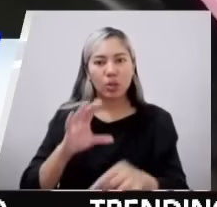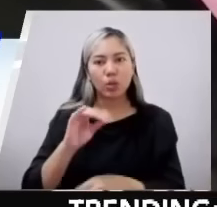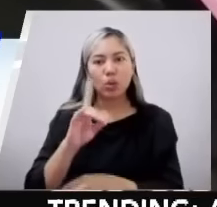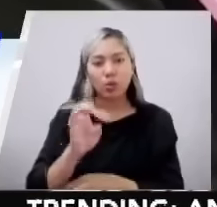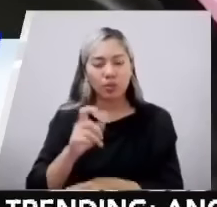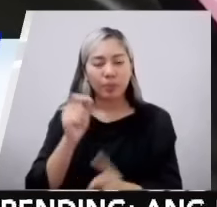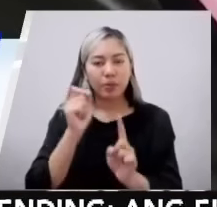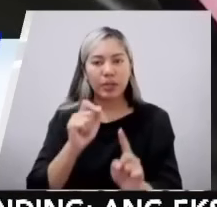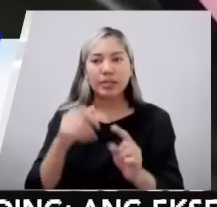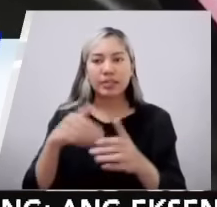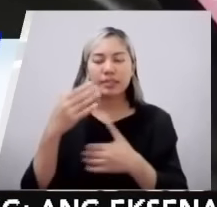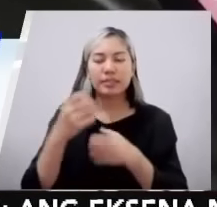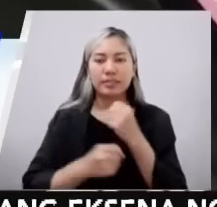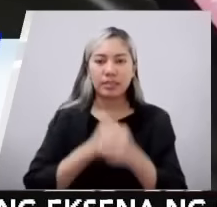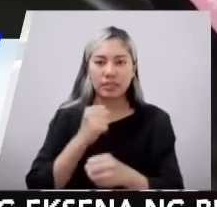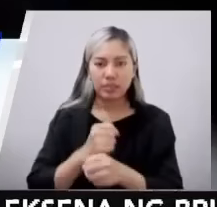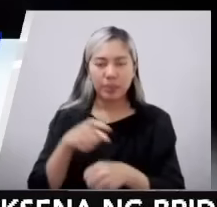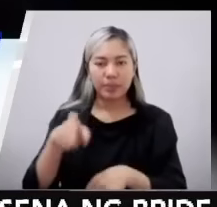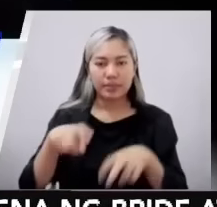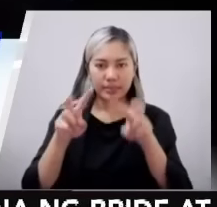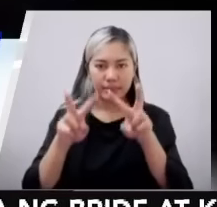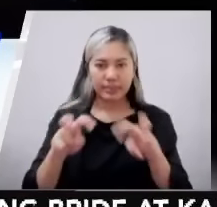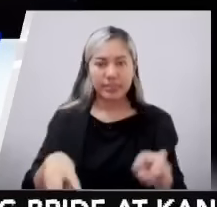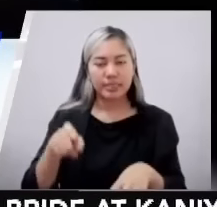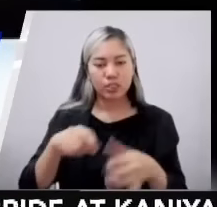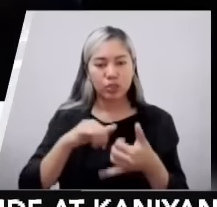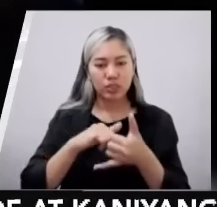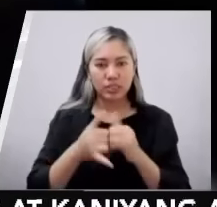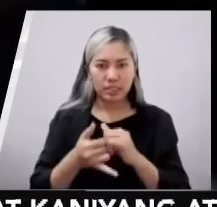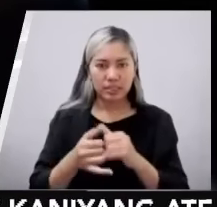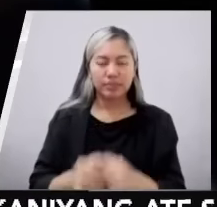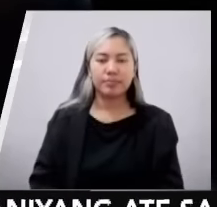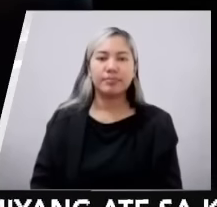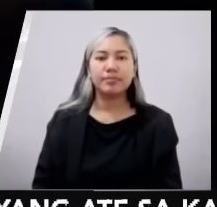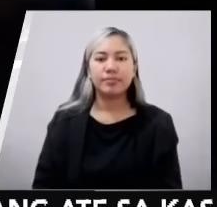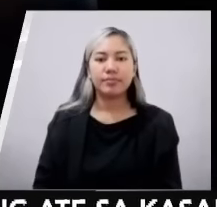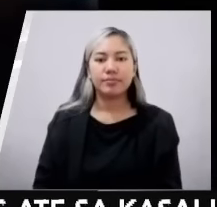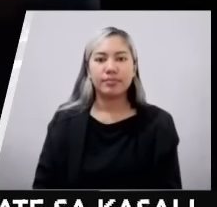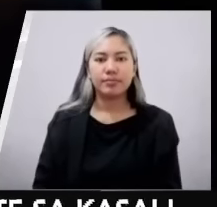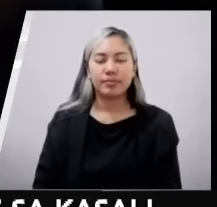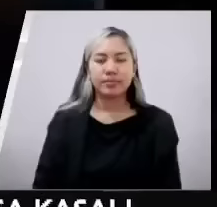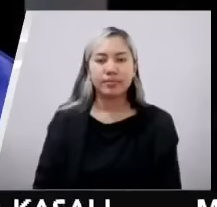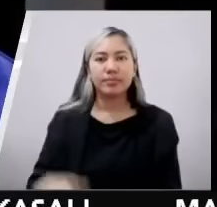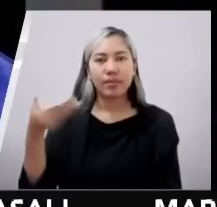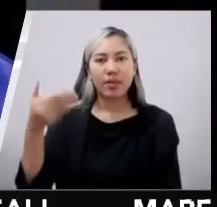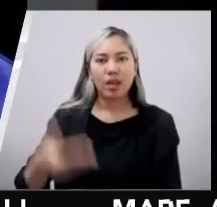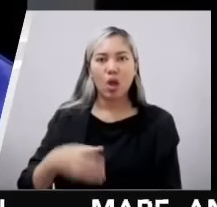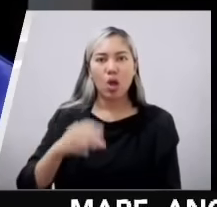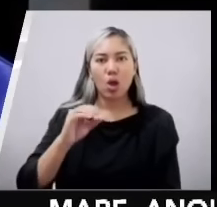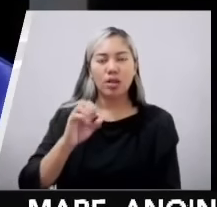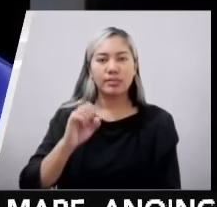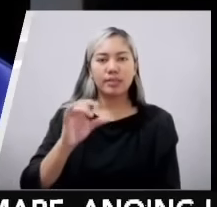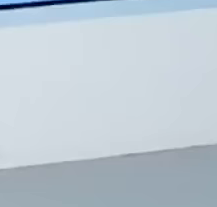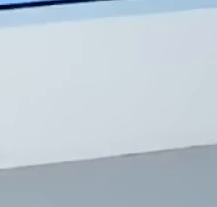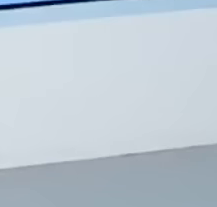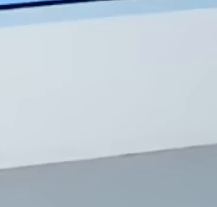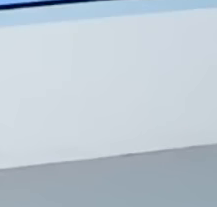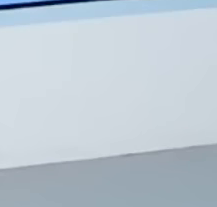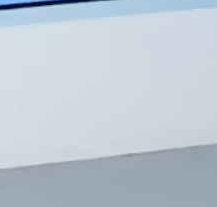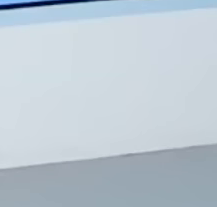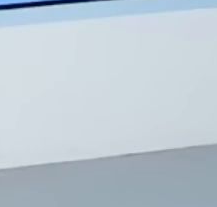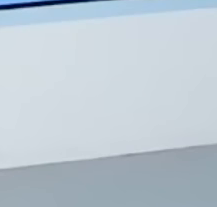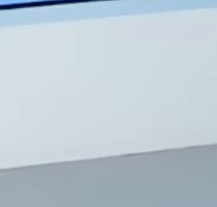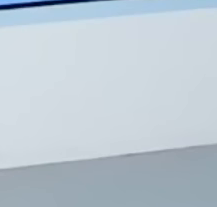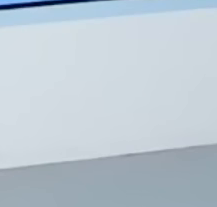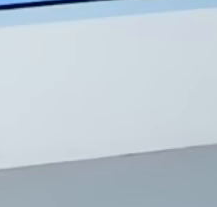and kailangan ko pong mag-adjust Oscar oida nagbabalita para sa GMA integrated news